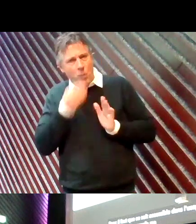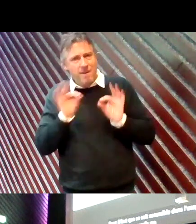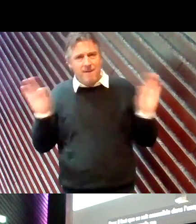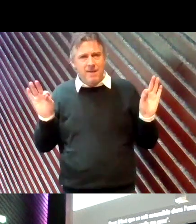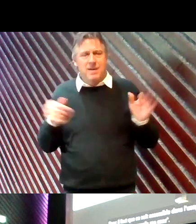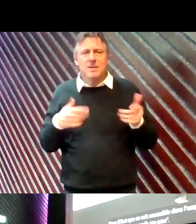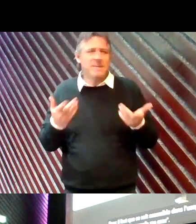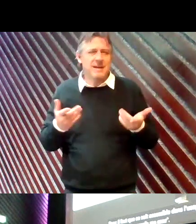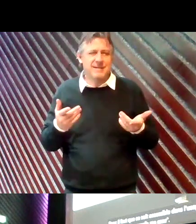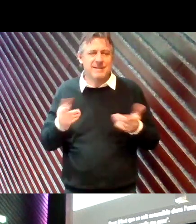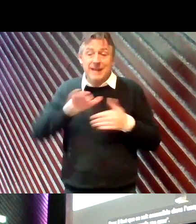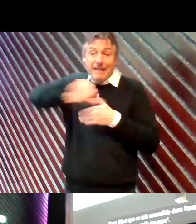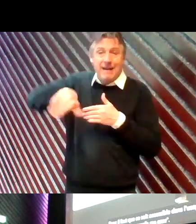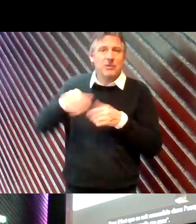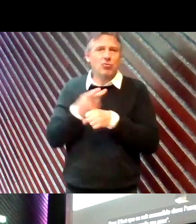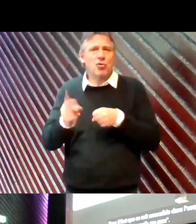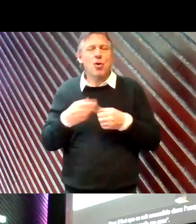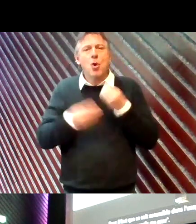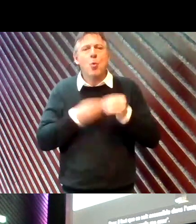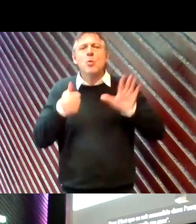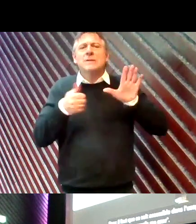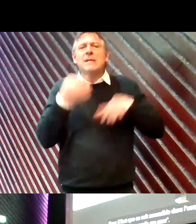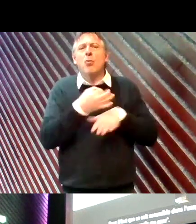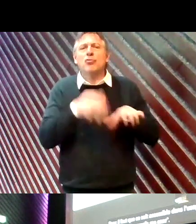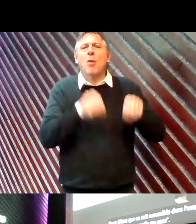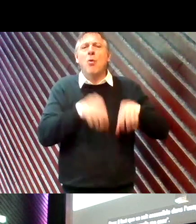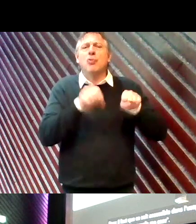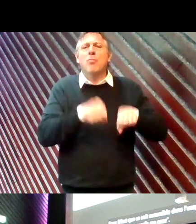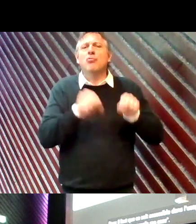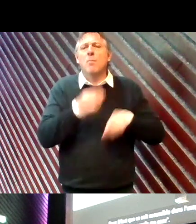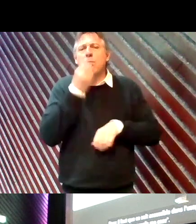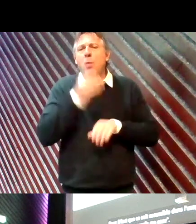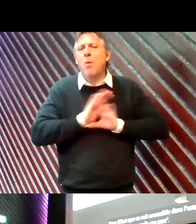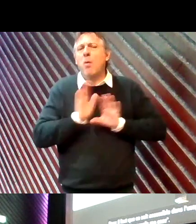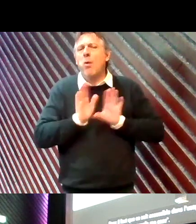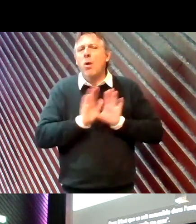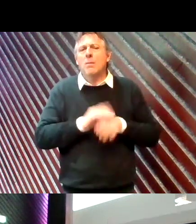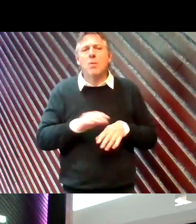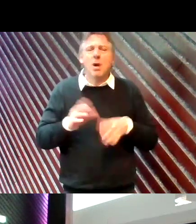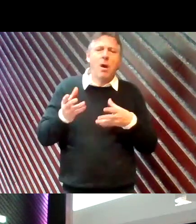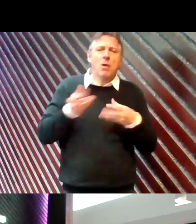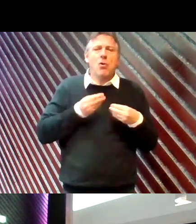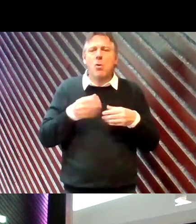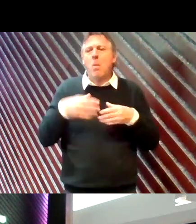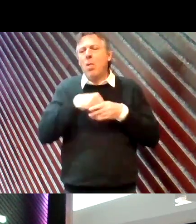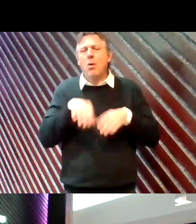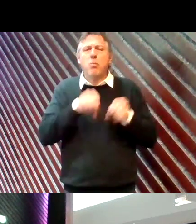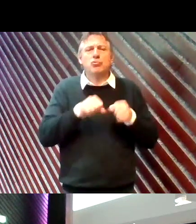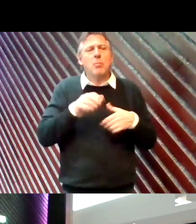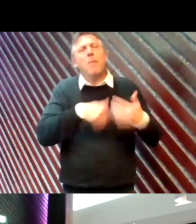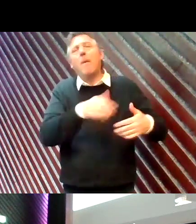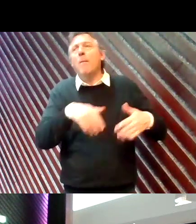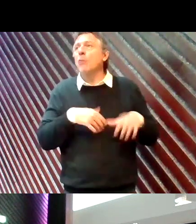pour fin et donc du coup j'ai fait mon taf et je ne m'occupe pas de l'usage ou de la personne que je vais accueillir voilà ce que vous pouvez vous